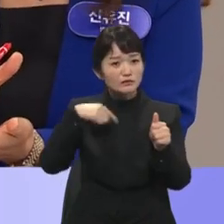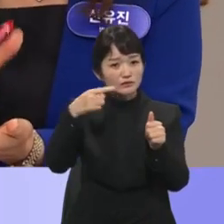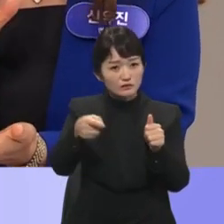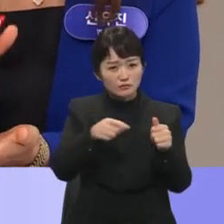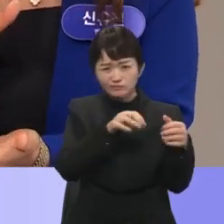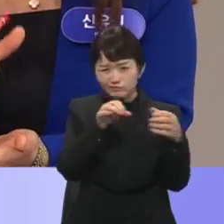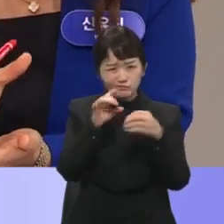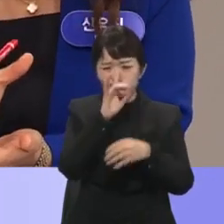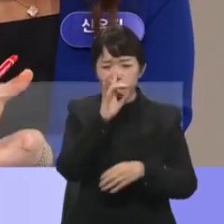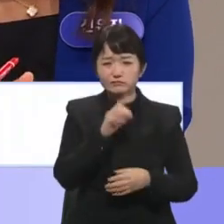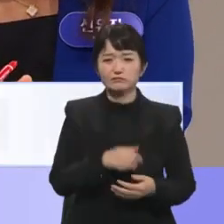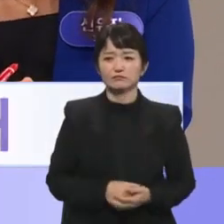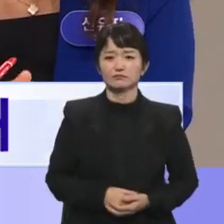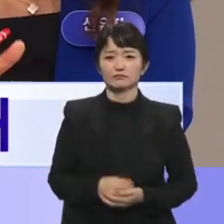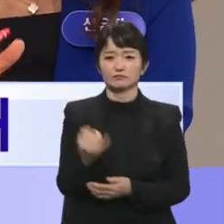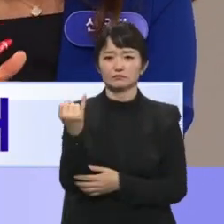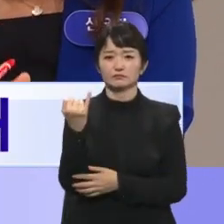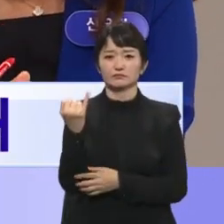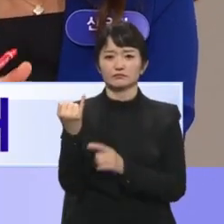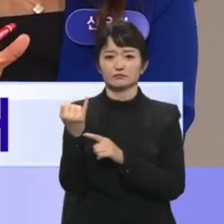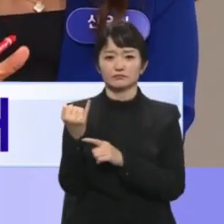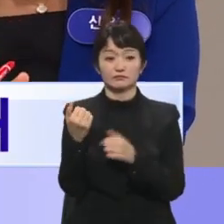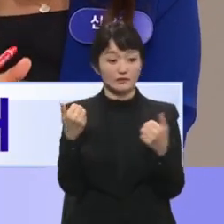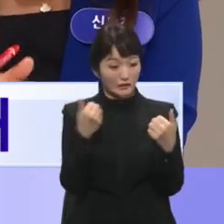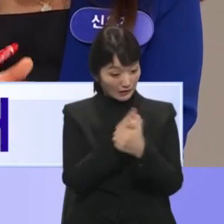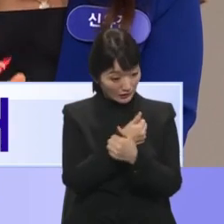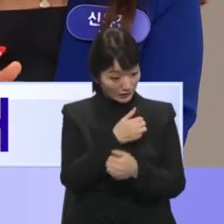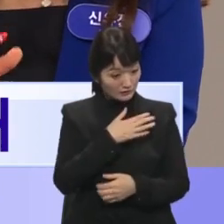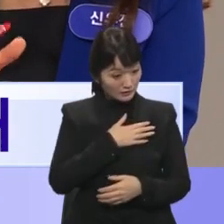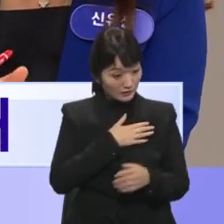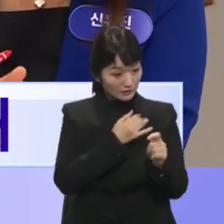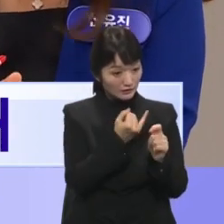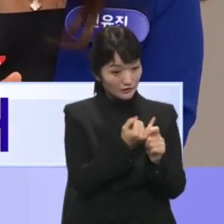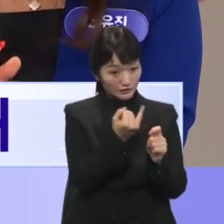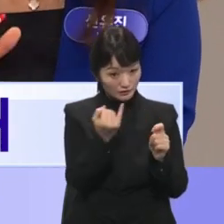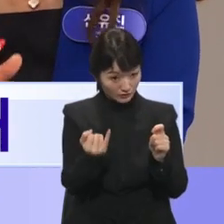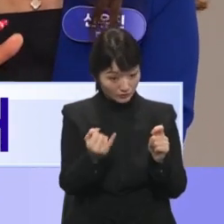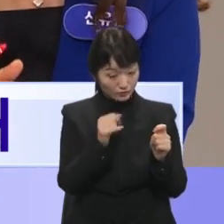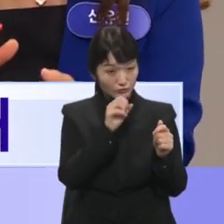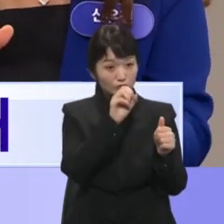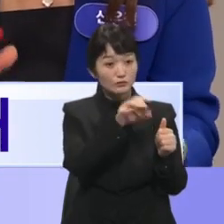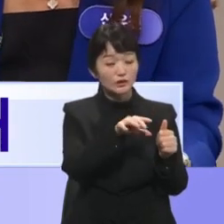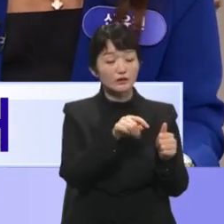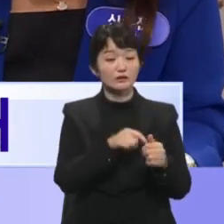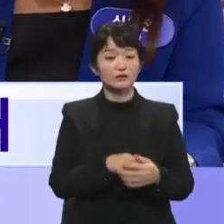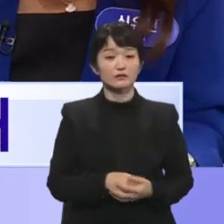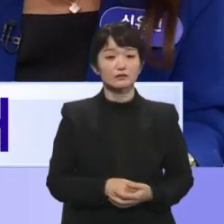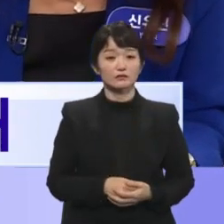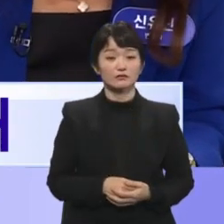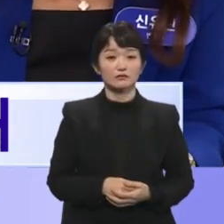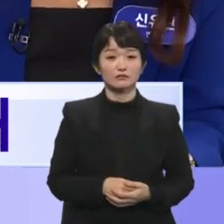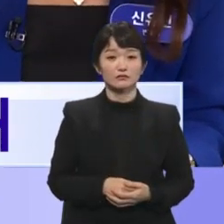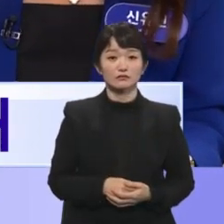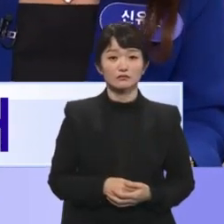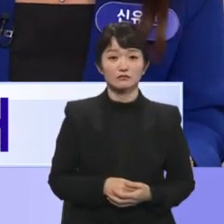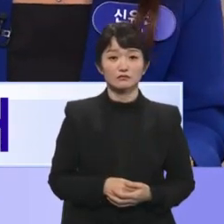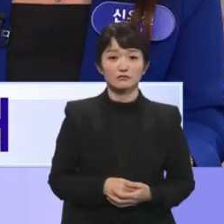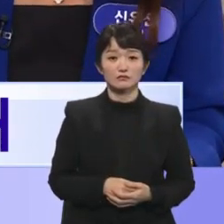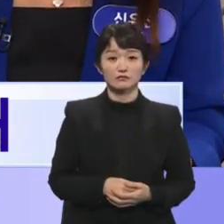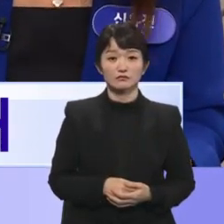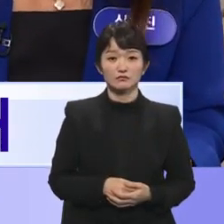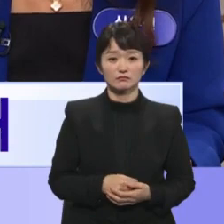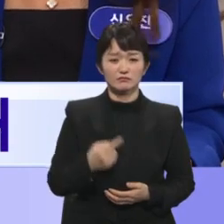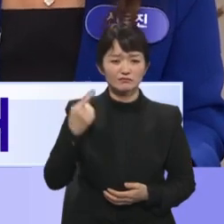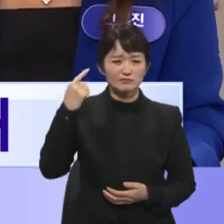됐던 거죠 그래서이 여대생이 아저씨 저 내려 주시면 안 돼요 라고까지 이야기를 했는데 이걸 또 못들은